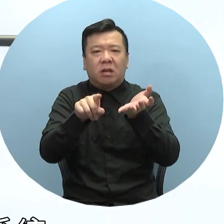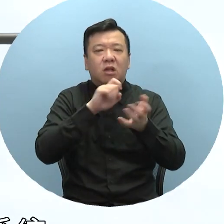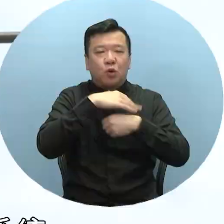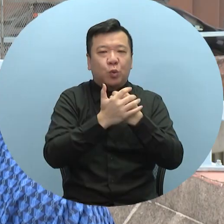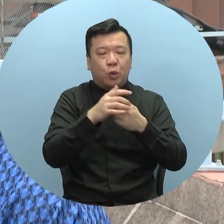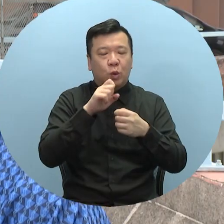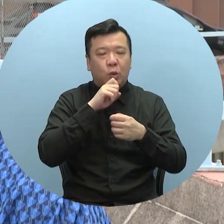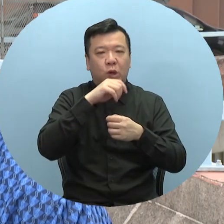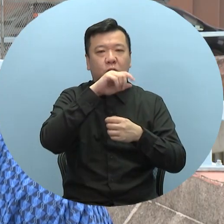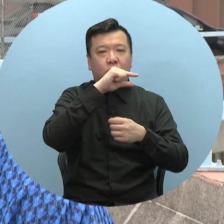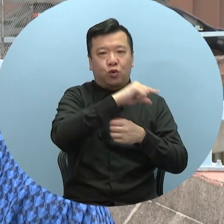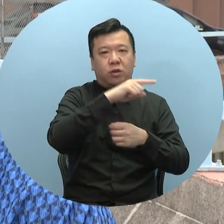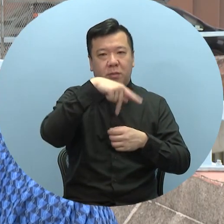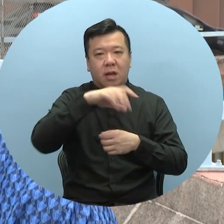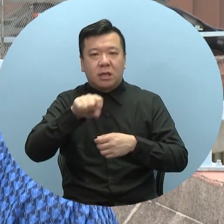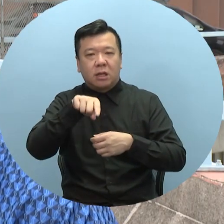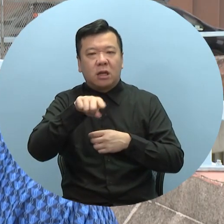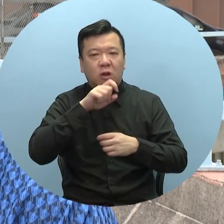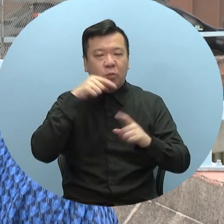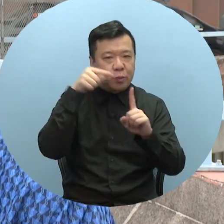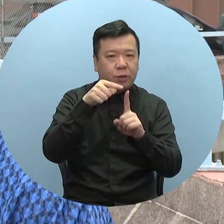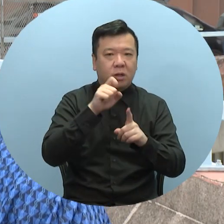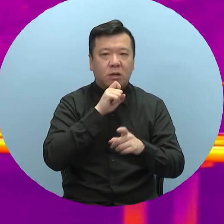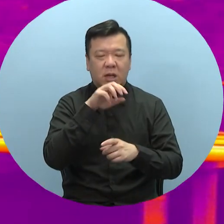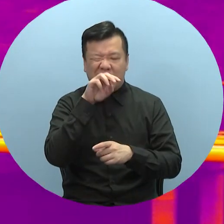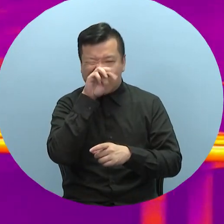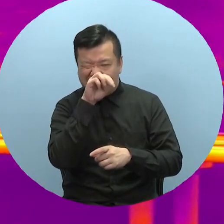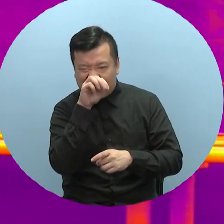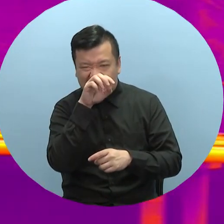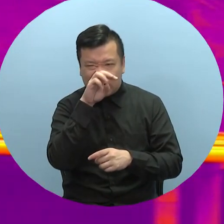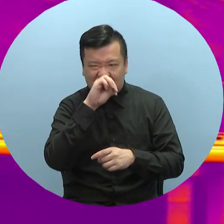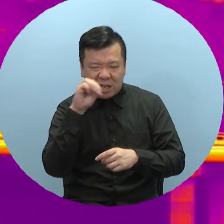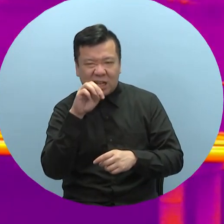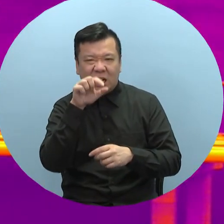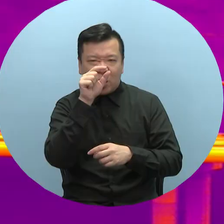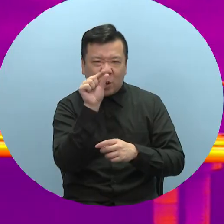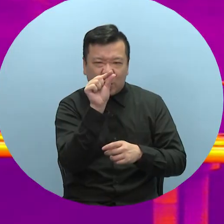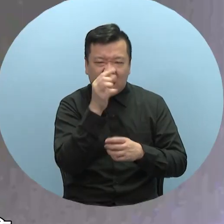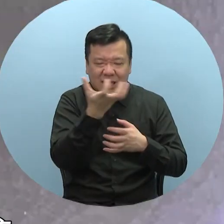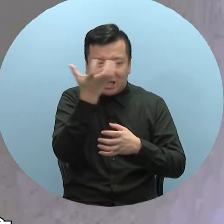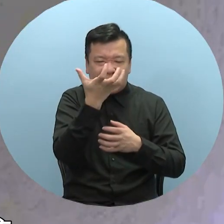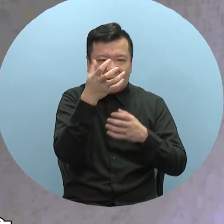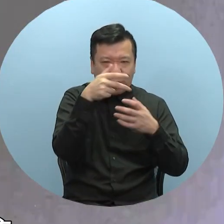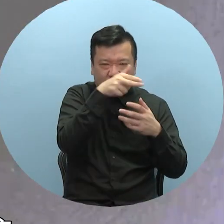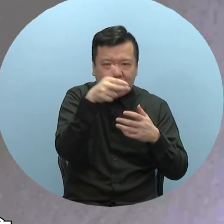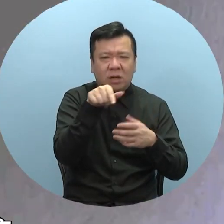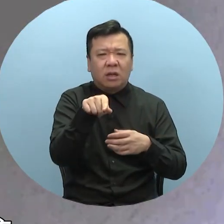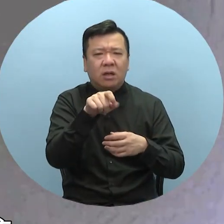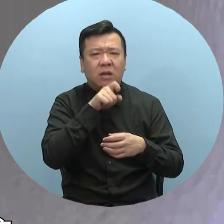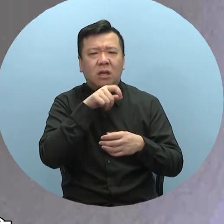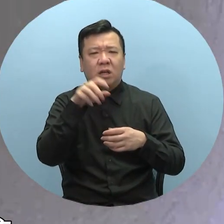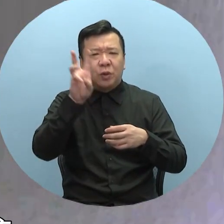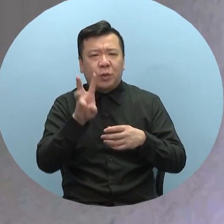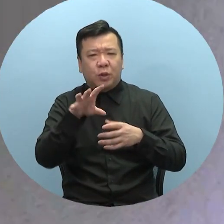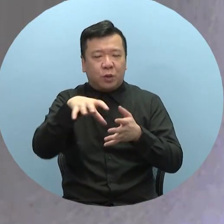定位系統啦、衛星導航，咁佢嘅準程度去到厘米級嘅，同埋佢有呢個熱成像鏡頭，都去配備咗一個攞水